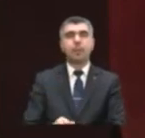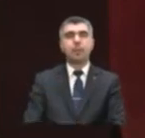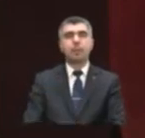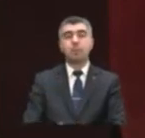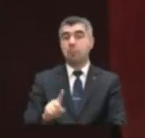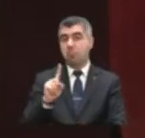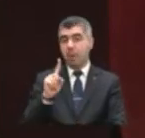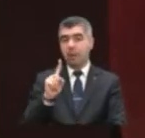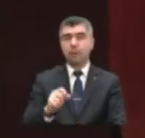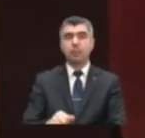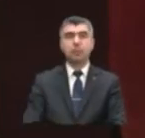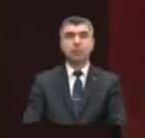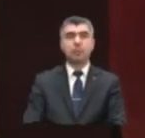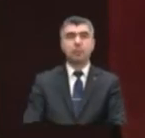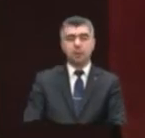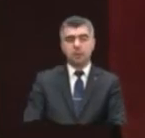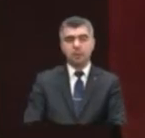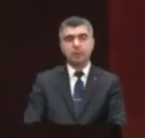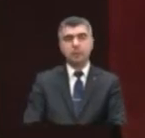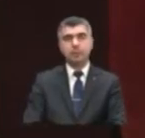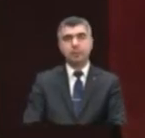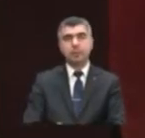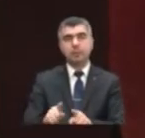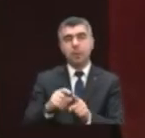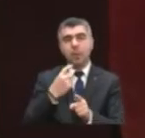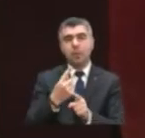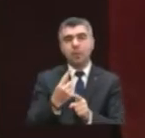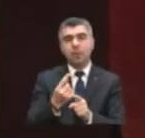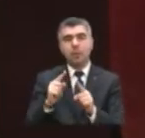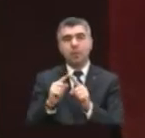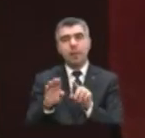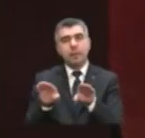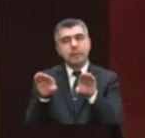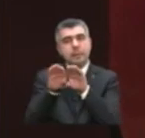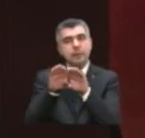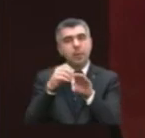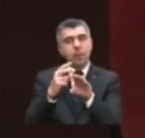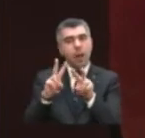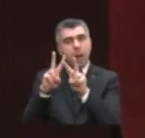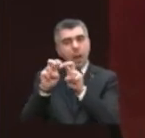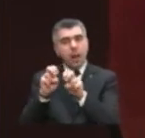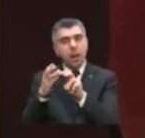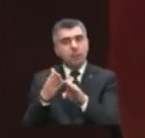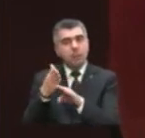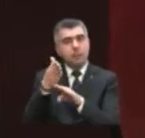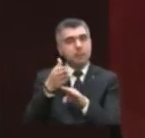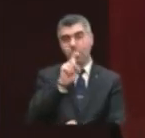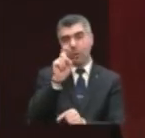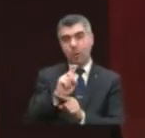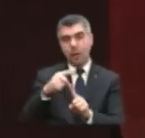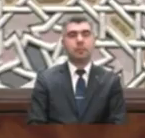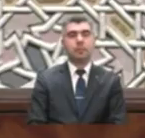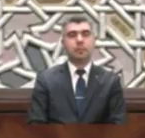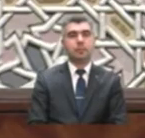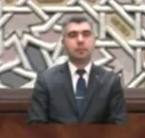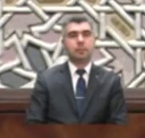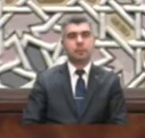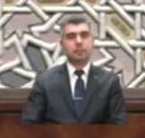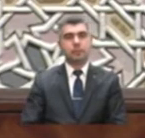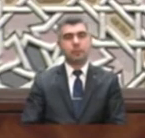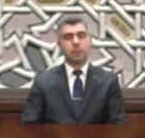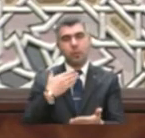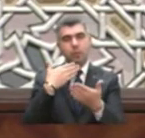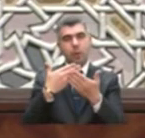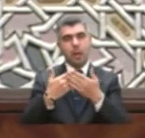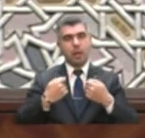ولكن هذا كيعاون باش نوصلوا للعدالة المجالية ويمشيو المستثمرين بلايص اخرين. شكرا